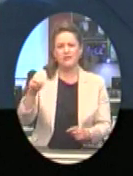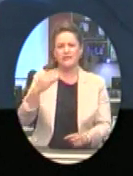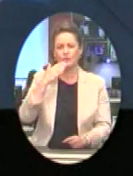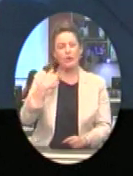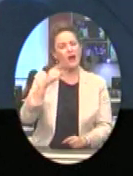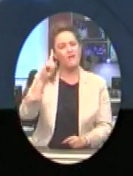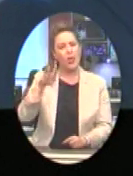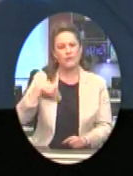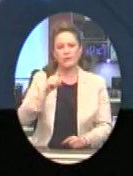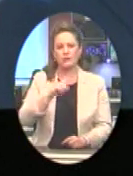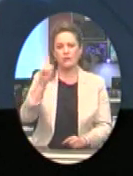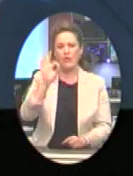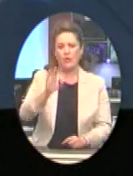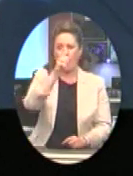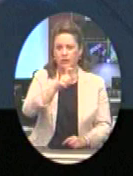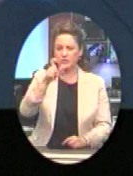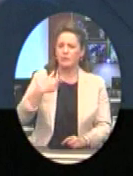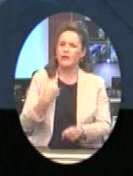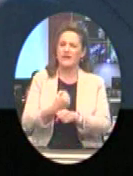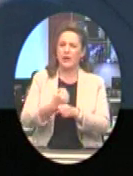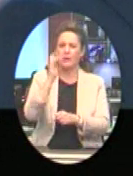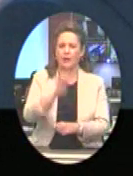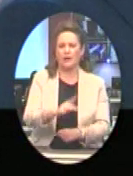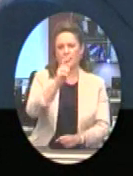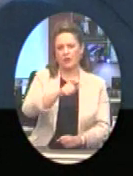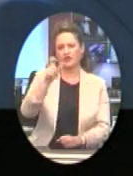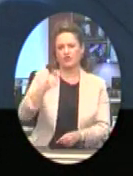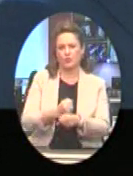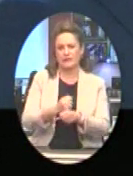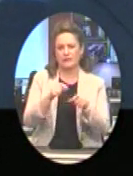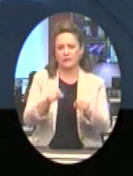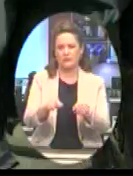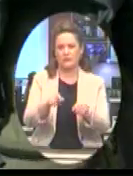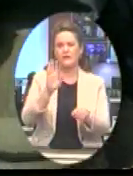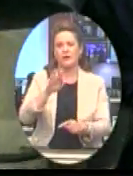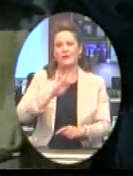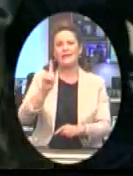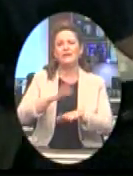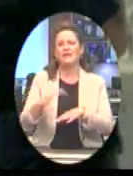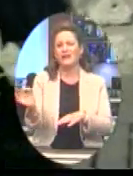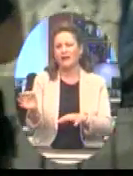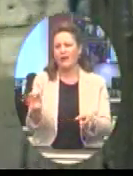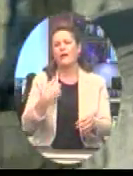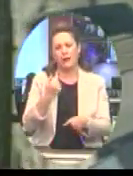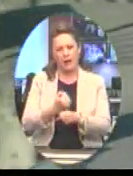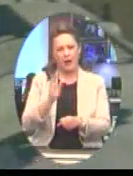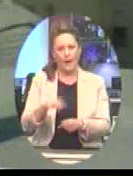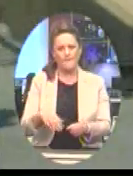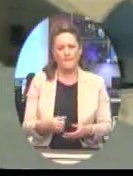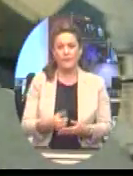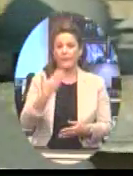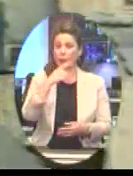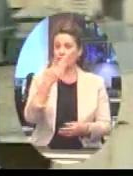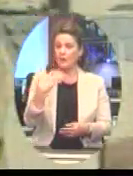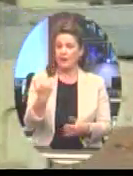פגיעות באזרחינו. אנחנו נפעל נגד האנשים שמבצעים את הדברים האלה וגם נגד המתסיסים. ירושלים תמיד היוותה מקום נפלא לא